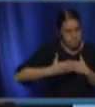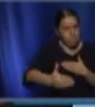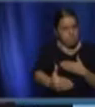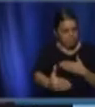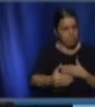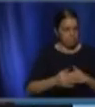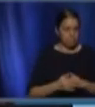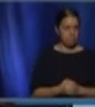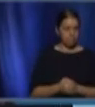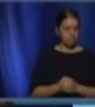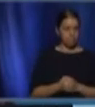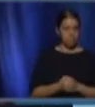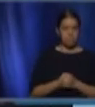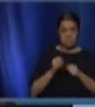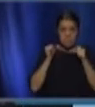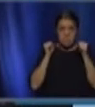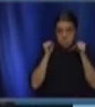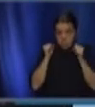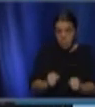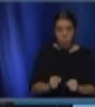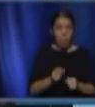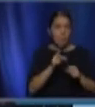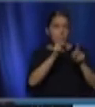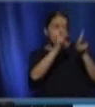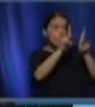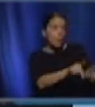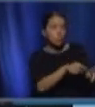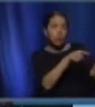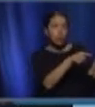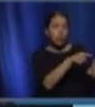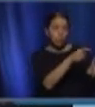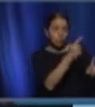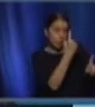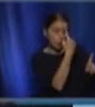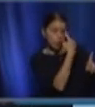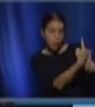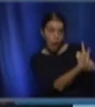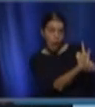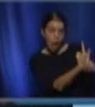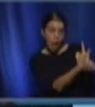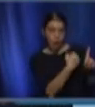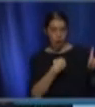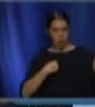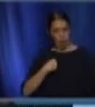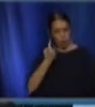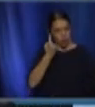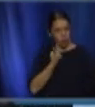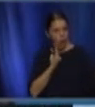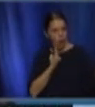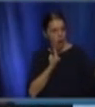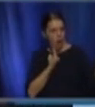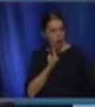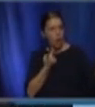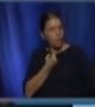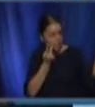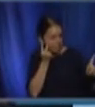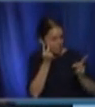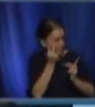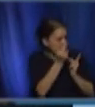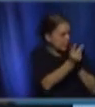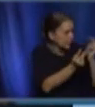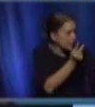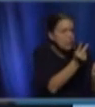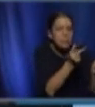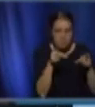personnes seules, un ou une à la fois. Allez-y. Les personnes seules que vous connaissez, allez les